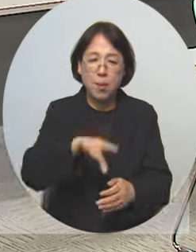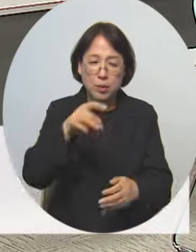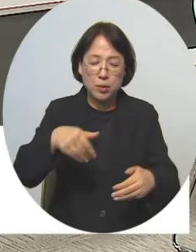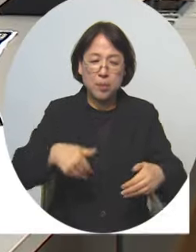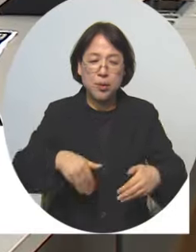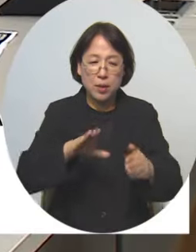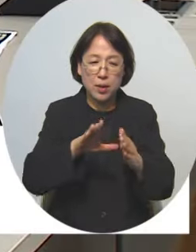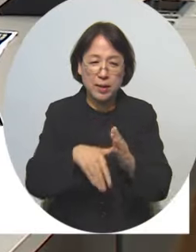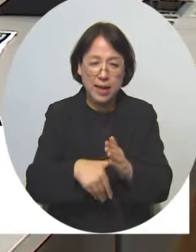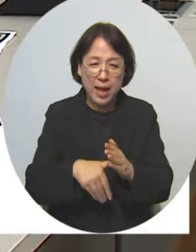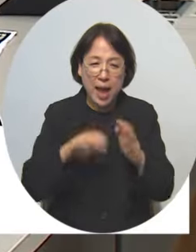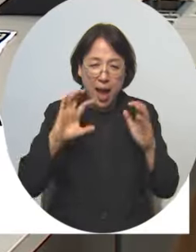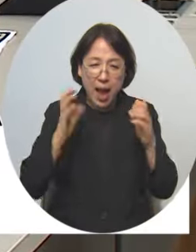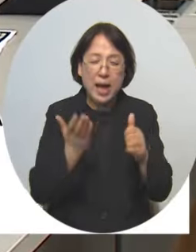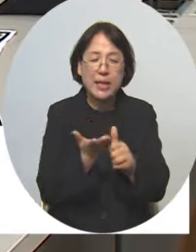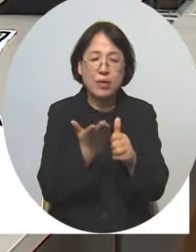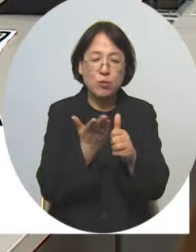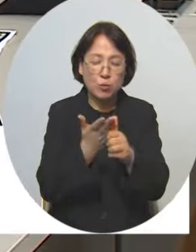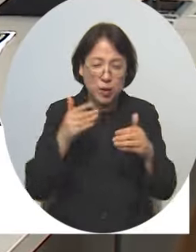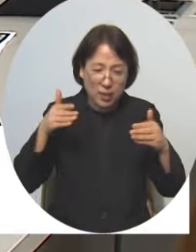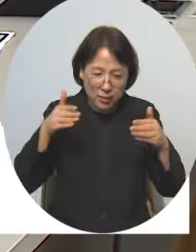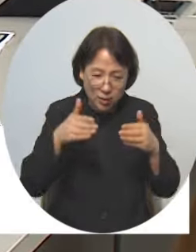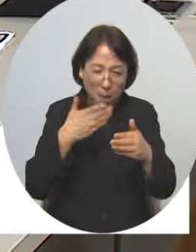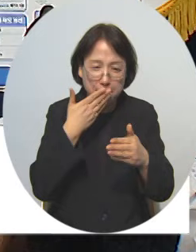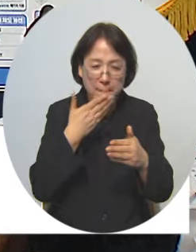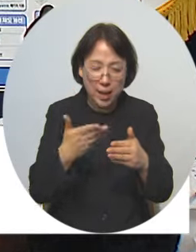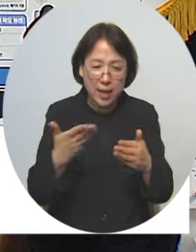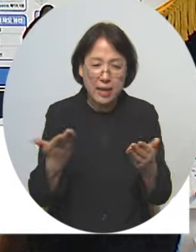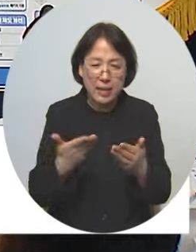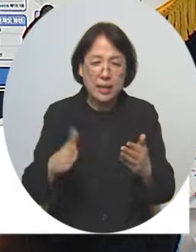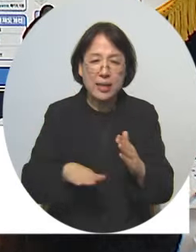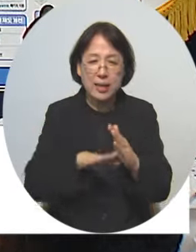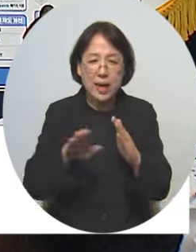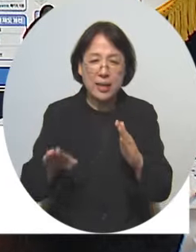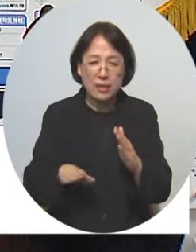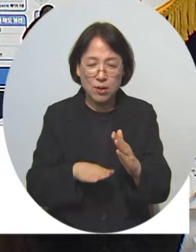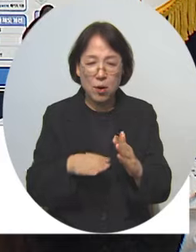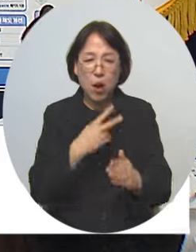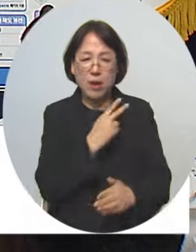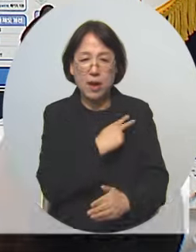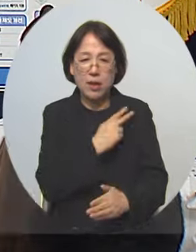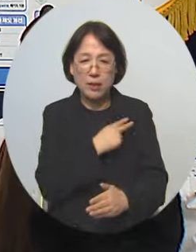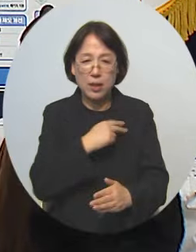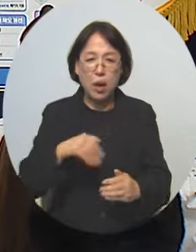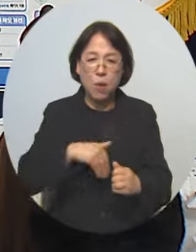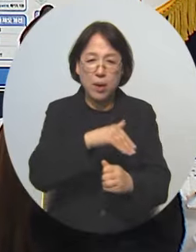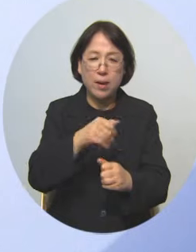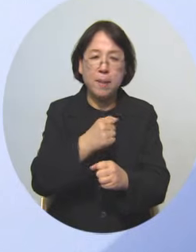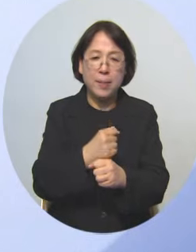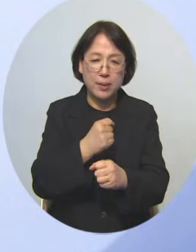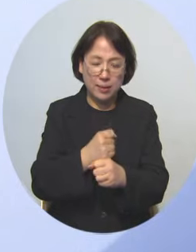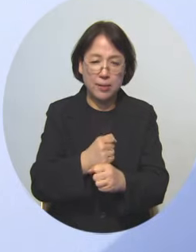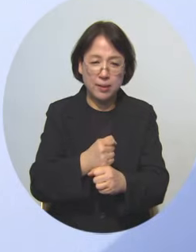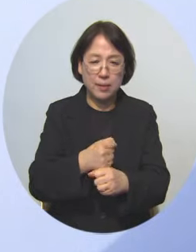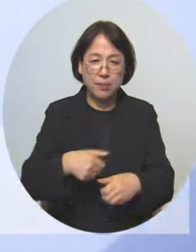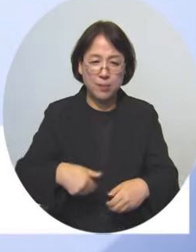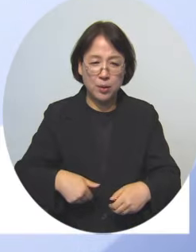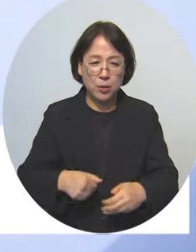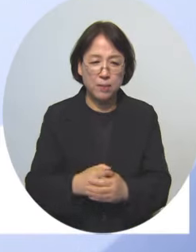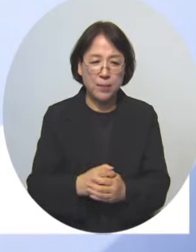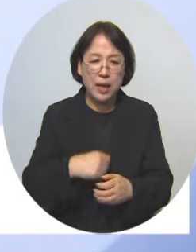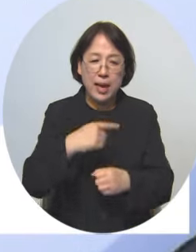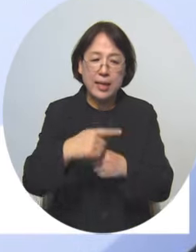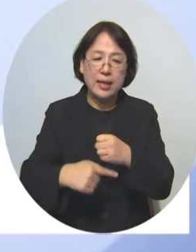시기에 육아에 충분히 전념할 수 있도록 일가정 양립 환경을 조성하기로 했습니다. 연